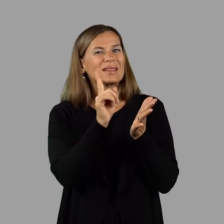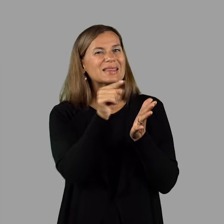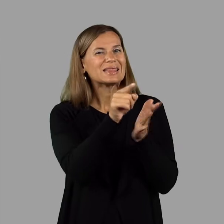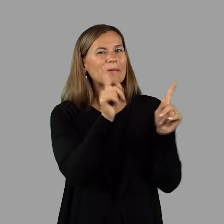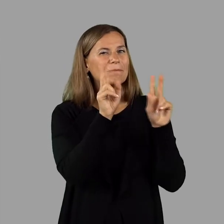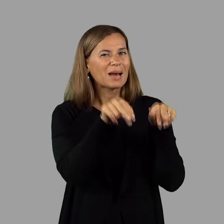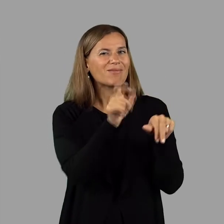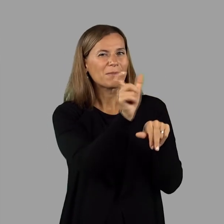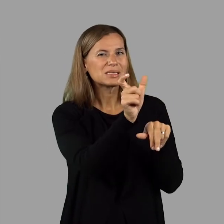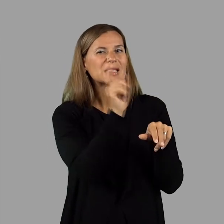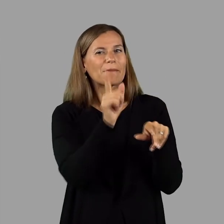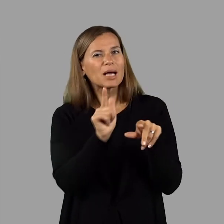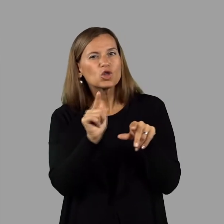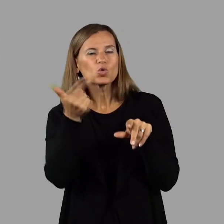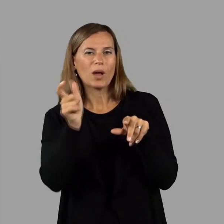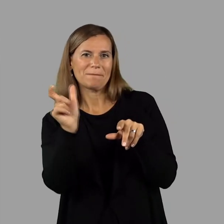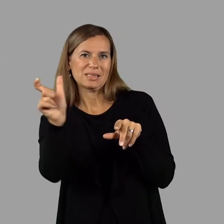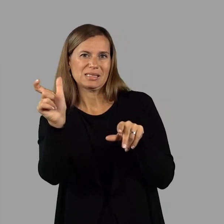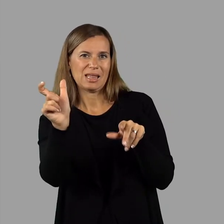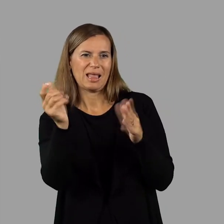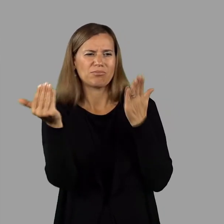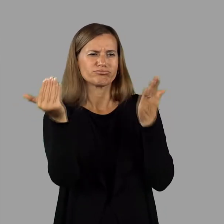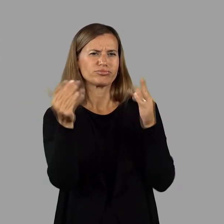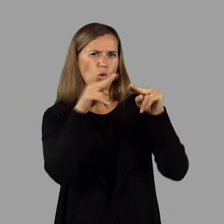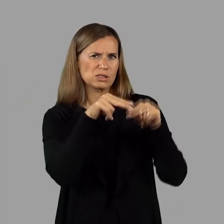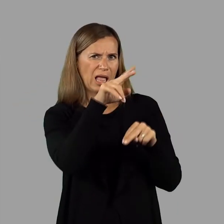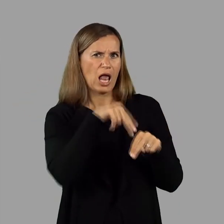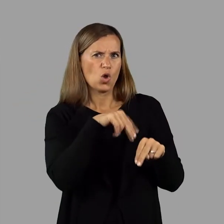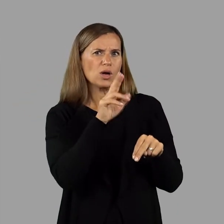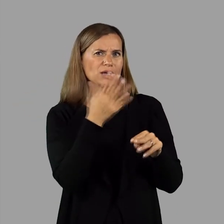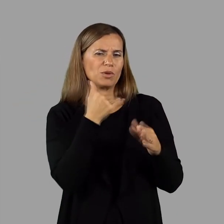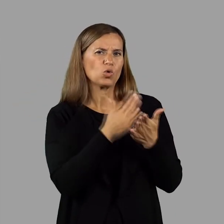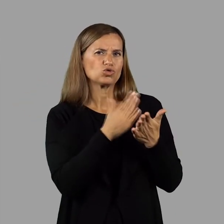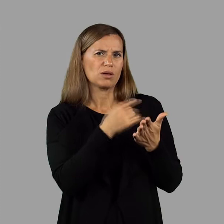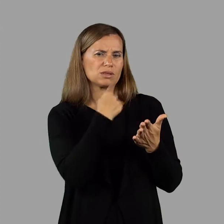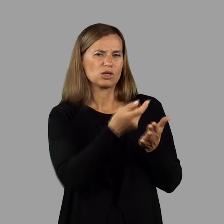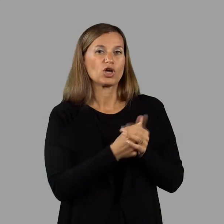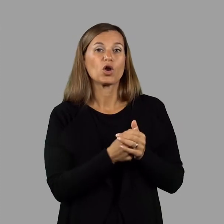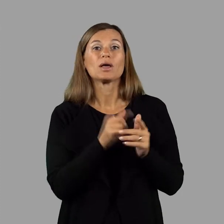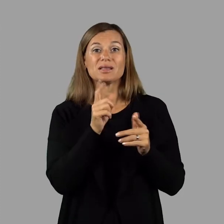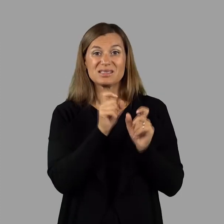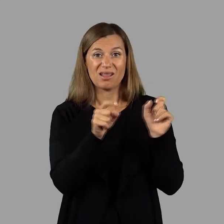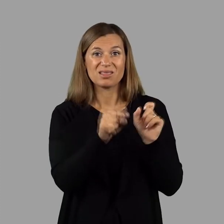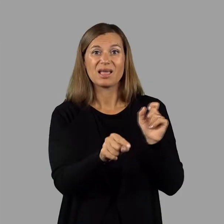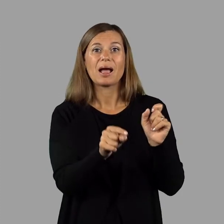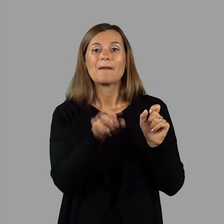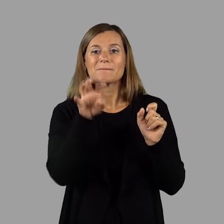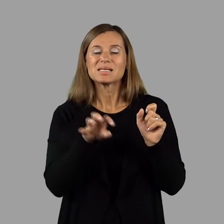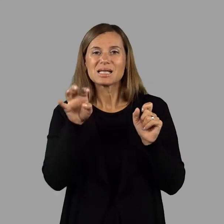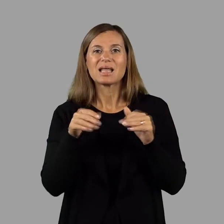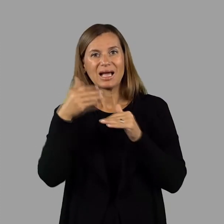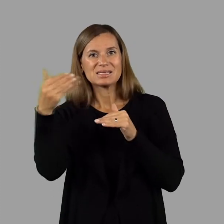beseda glede na ostalo, kar je pač bilo izrečeno. No in posledično se take besede potem